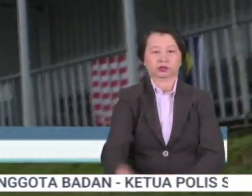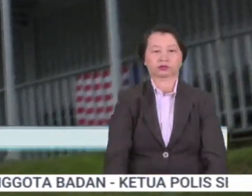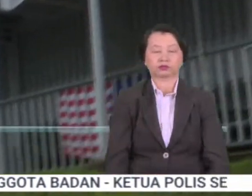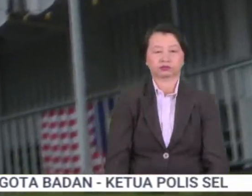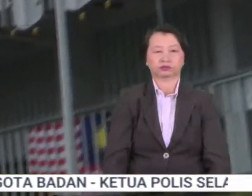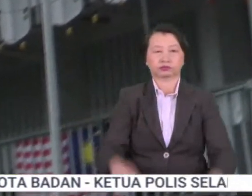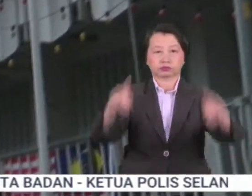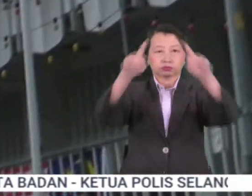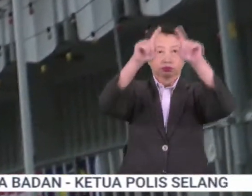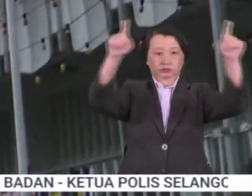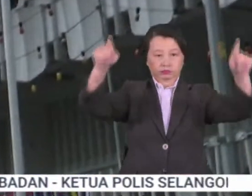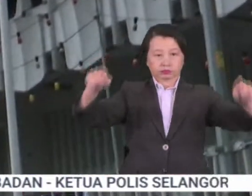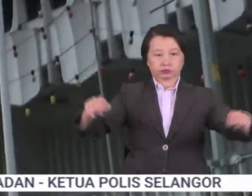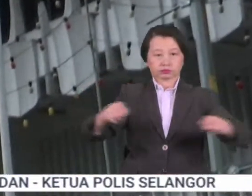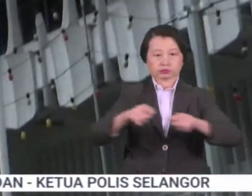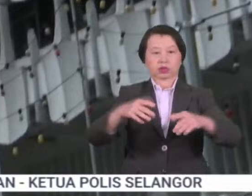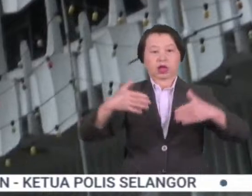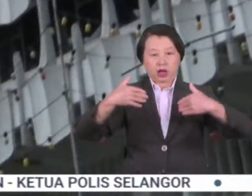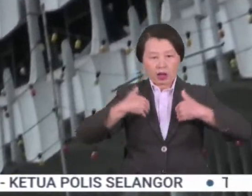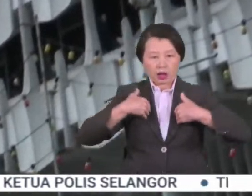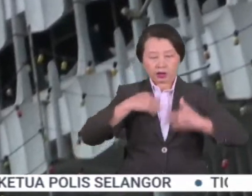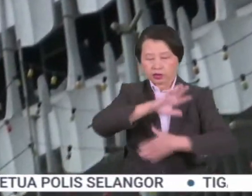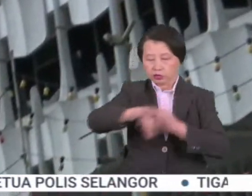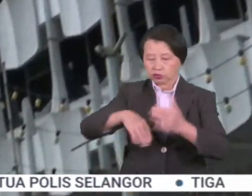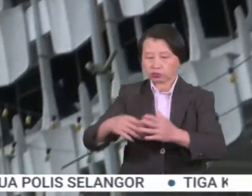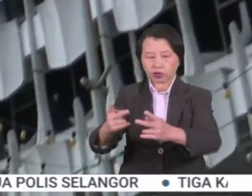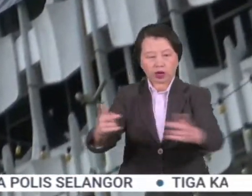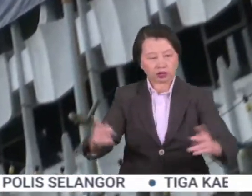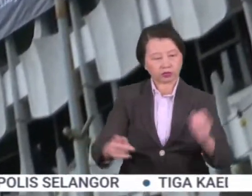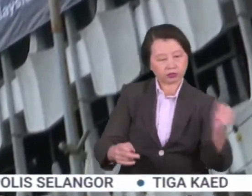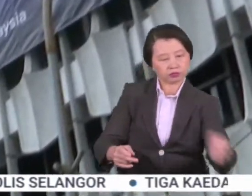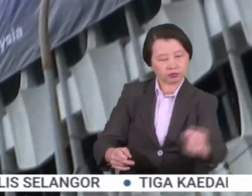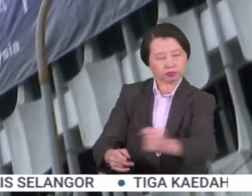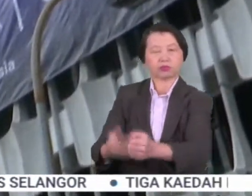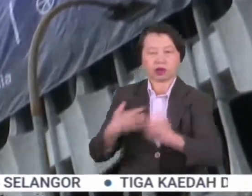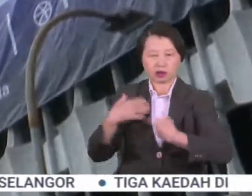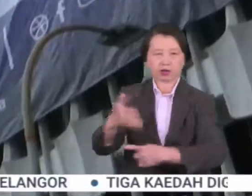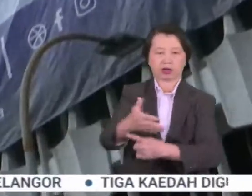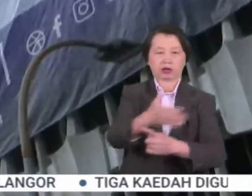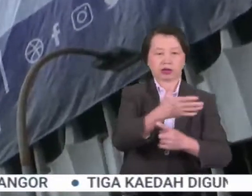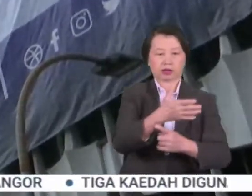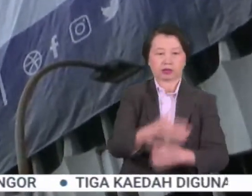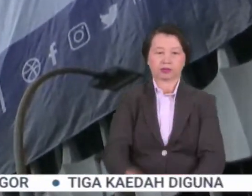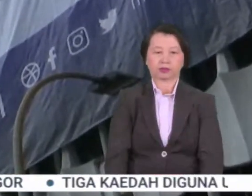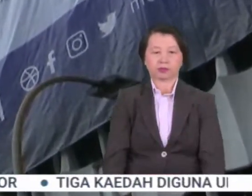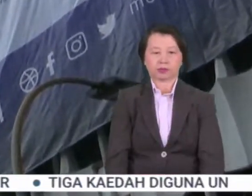banner gegantung terut dipasang di seluruh kawasan jabatan penyiarah